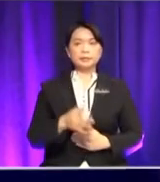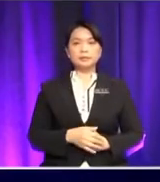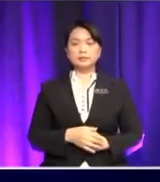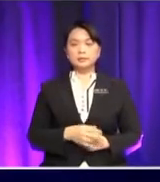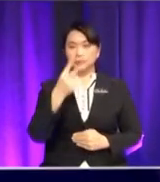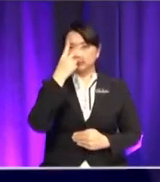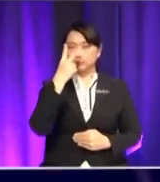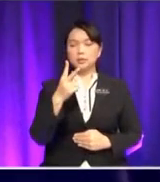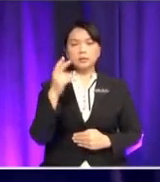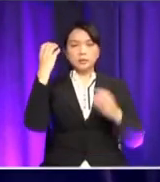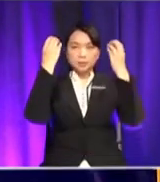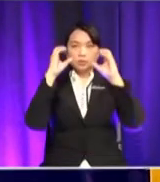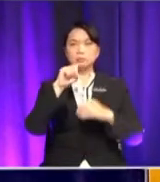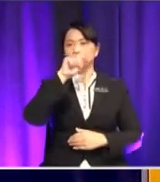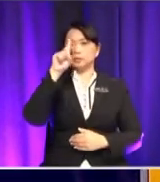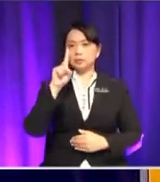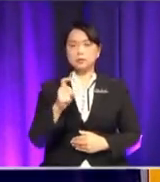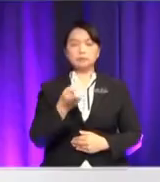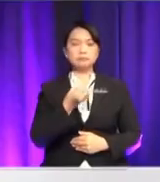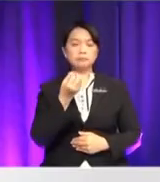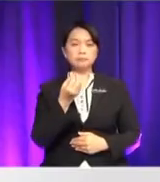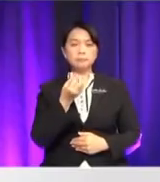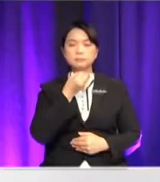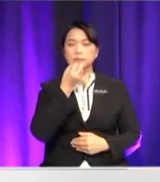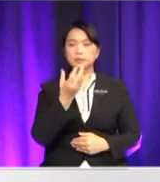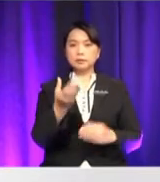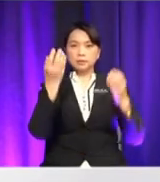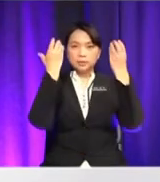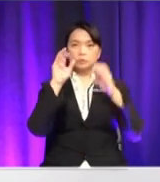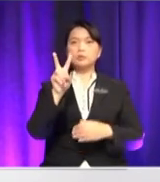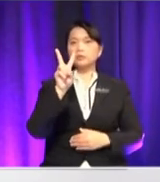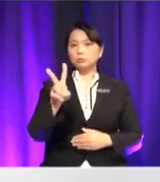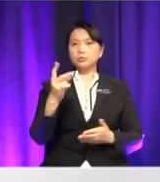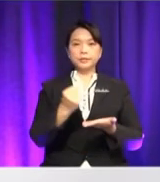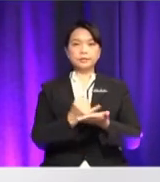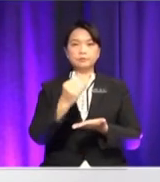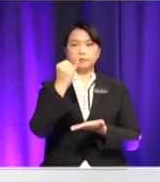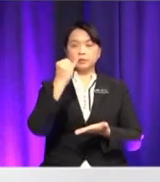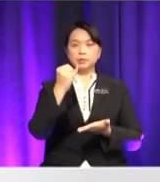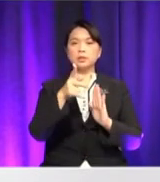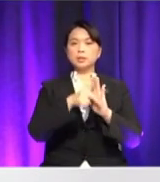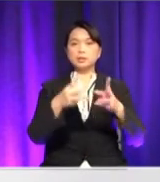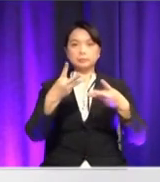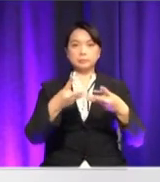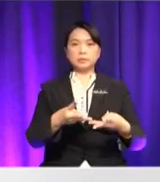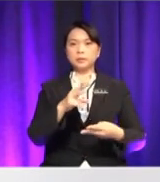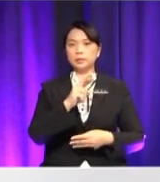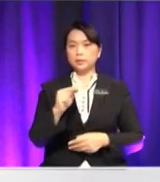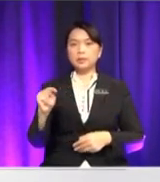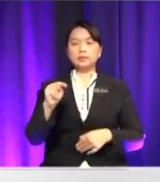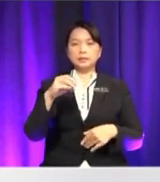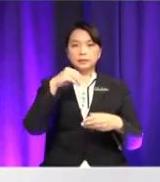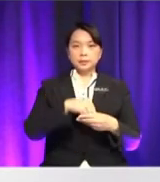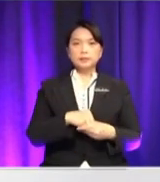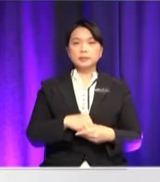sejak good nak tanya ya berikan kepada saya 2 seisi tusi kepiawaian dalam